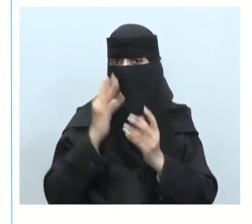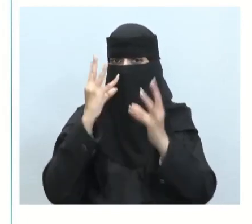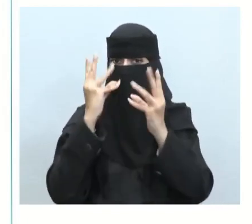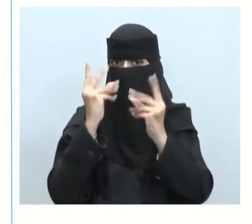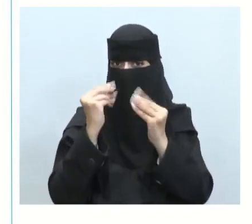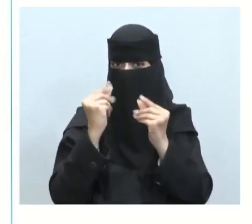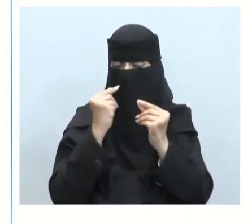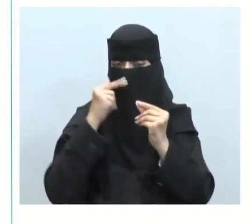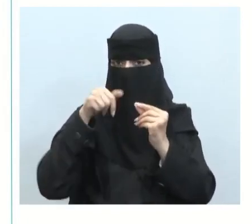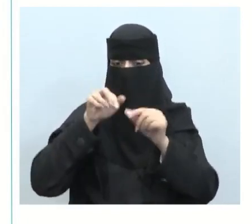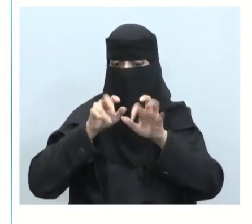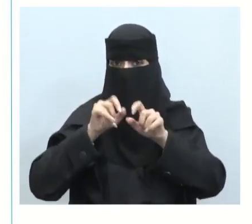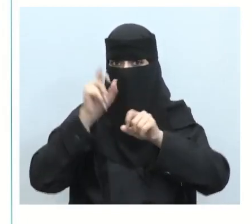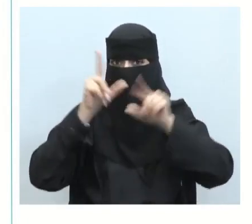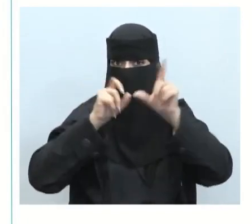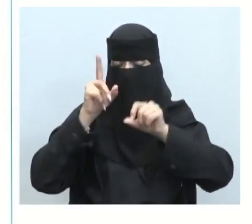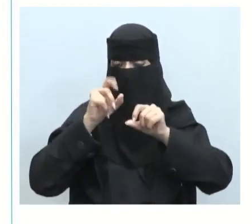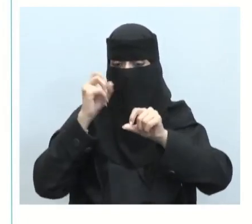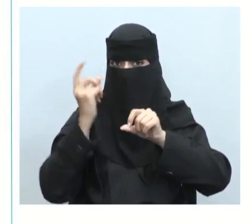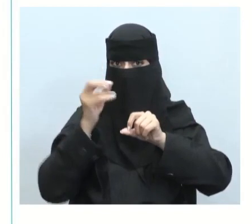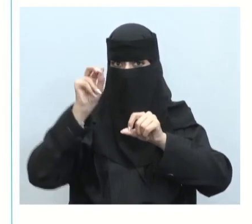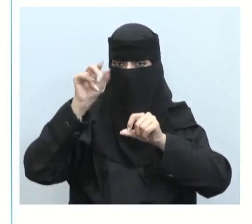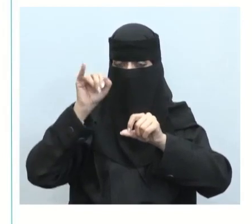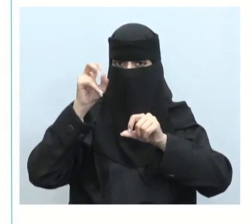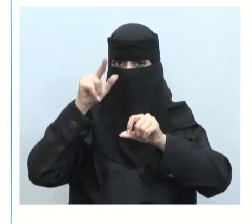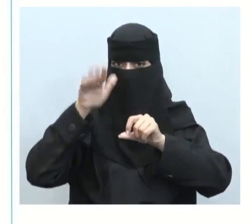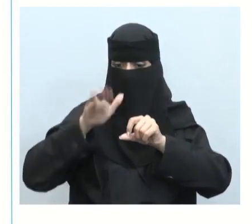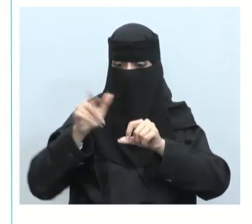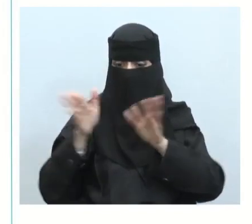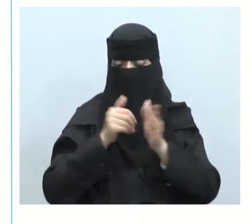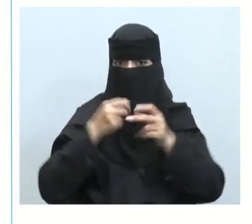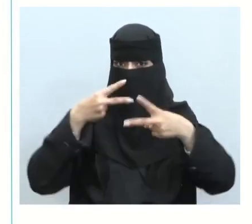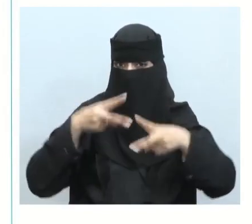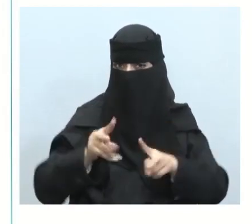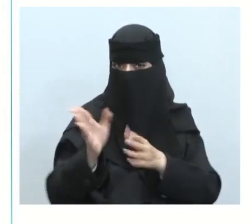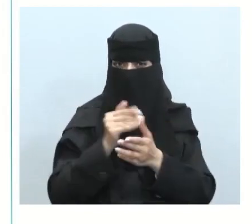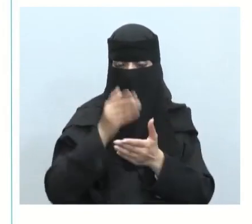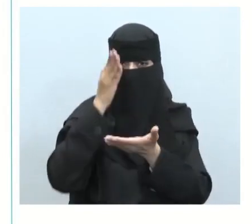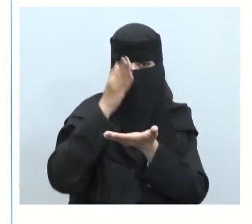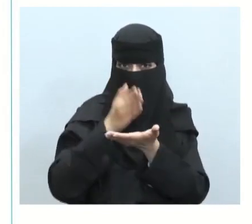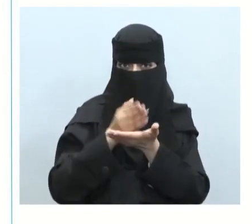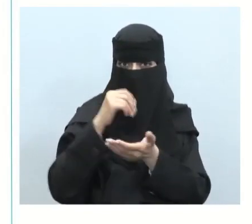بالديجيتال بدايه الثوره الصناعيه الثالثه في النصف الثاني من القرن